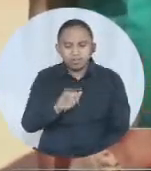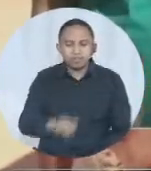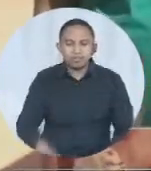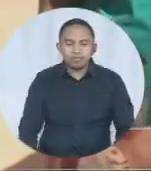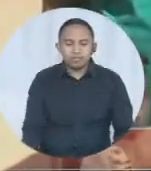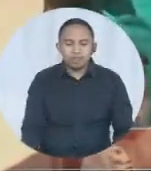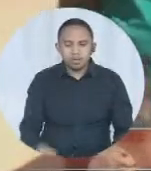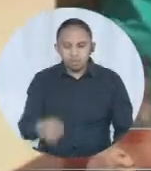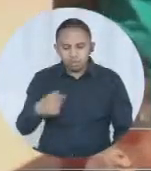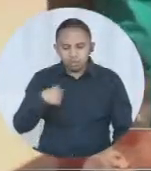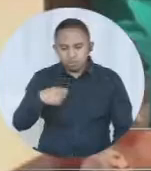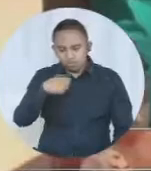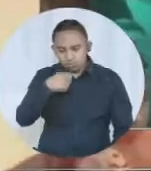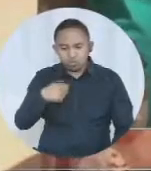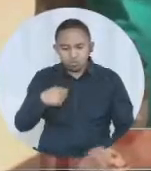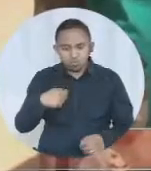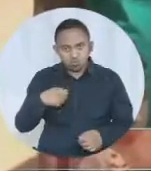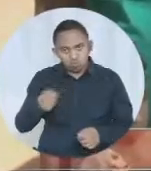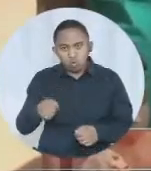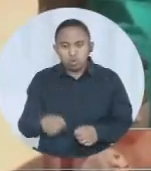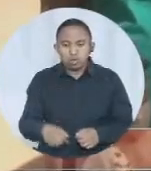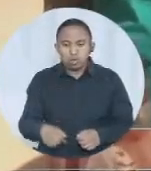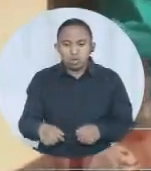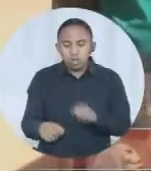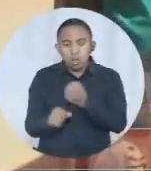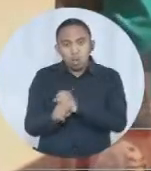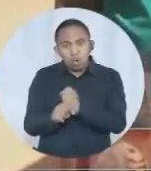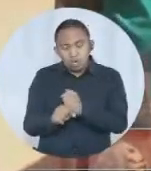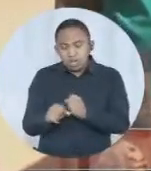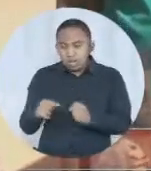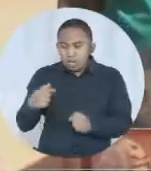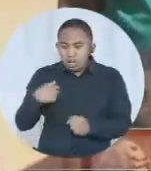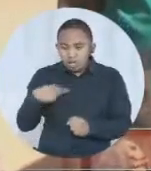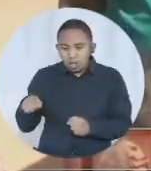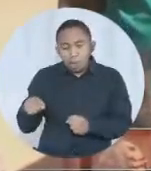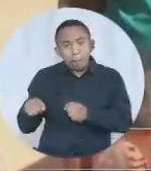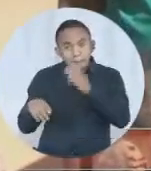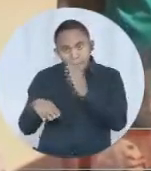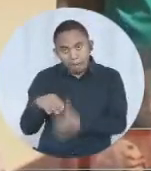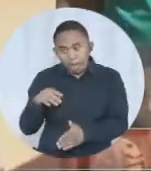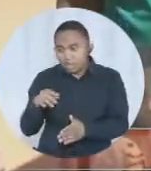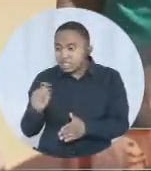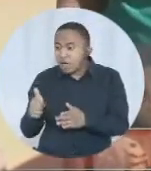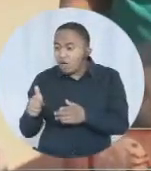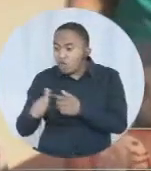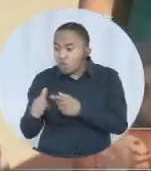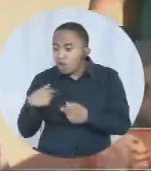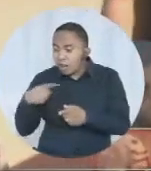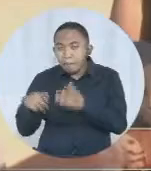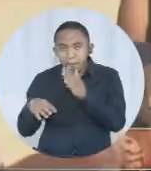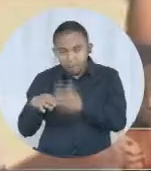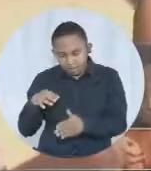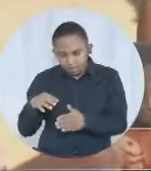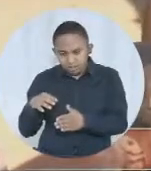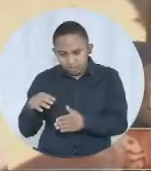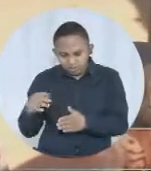anao, ty sotronao homahy. Ka lafa maty raha zay maty aloha amintsika apetaka amin'ny fasantsika agny io eo hoe itoy